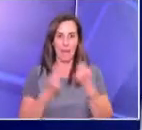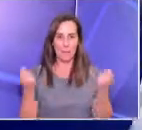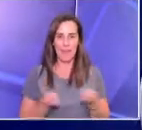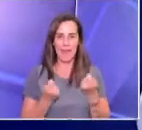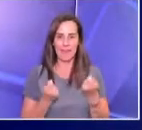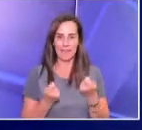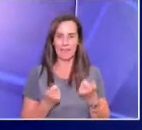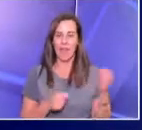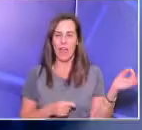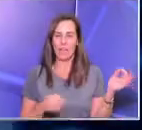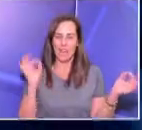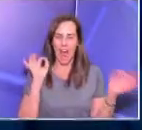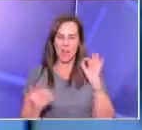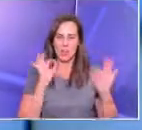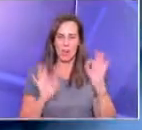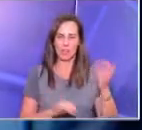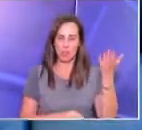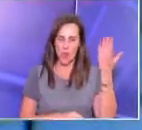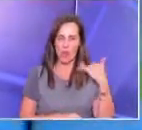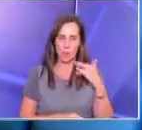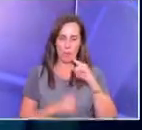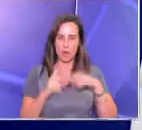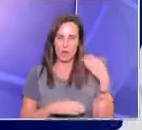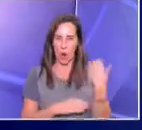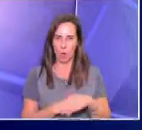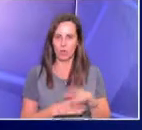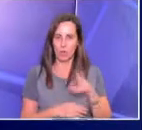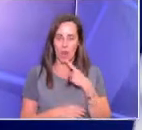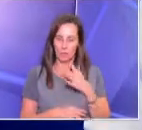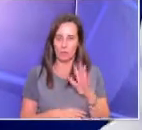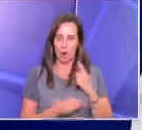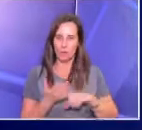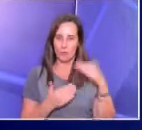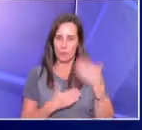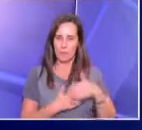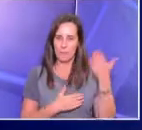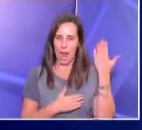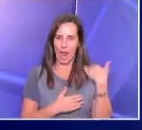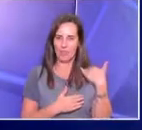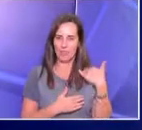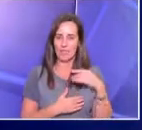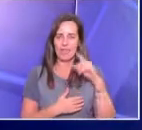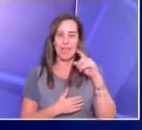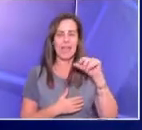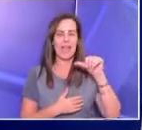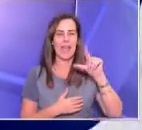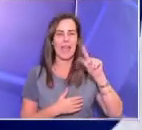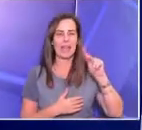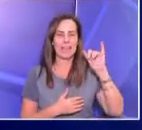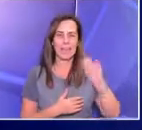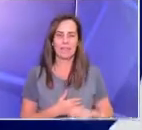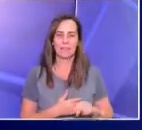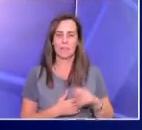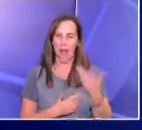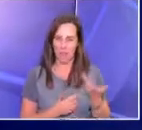ועל ההשמצות שהיו באמת במהלך השנה האחרונה, אפשר להגיד כמה חודשים אחרונים מאז שזאב אלקין נכנס לתמונה,